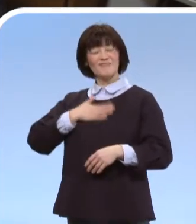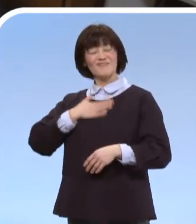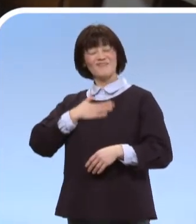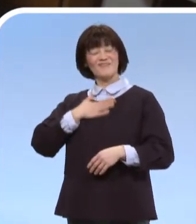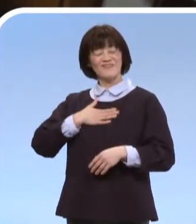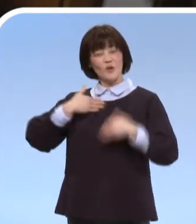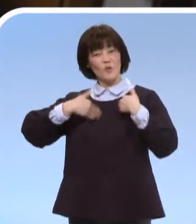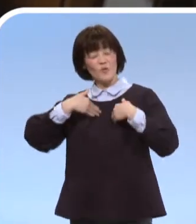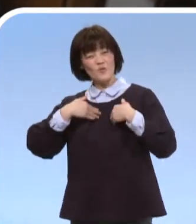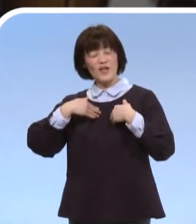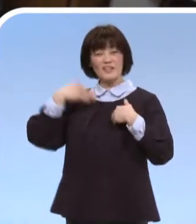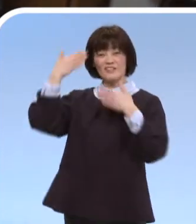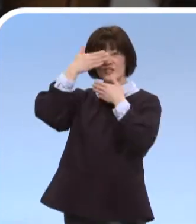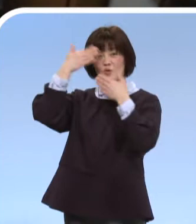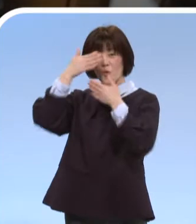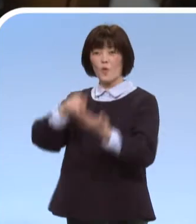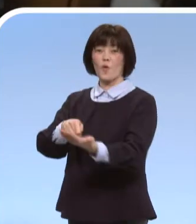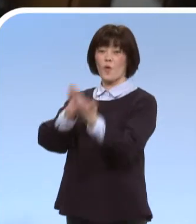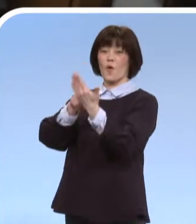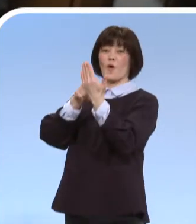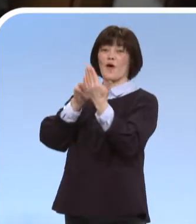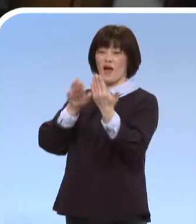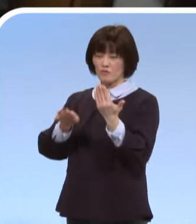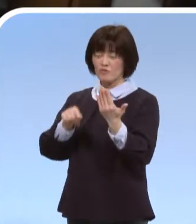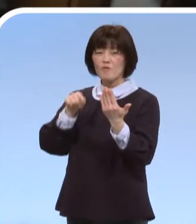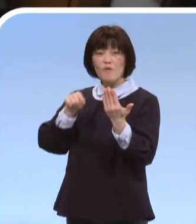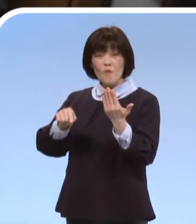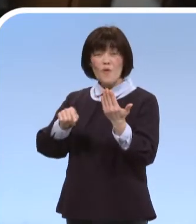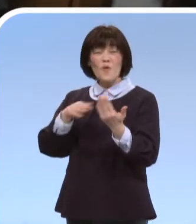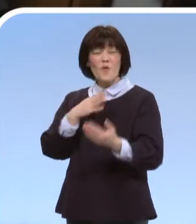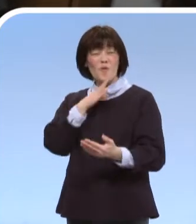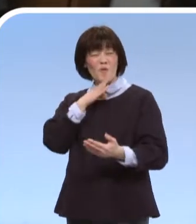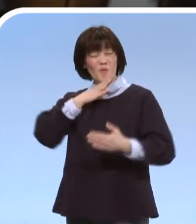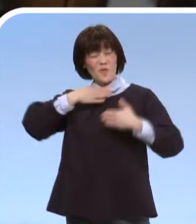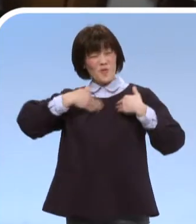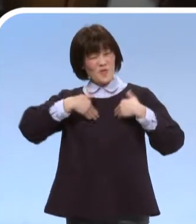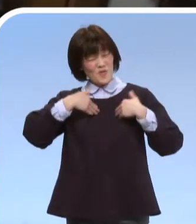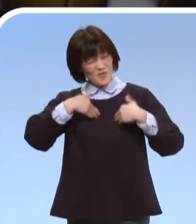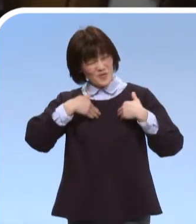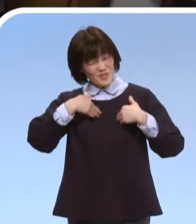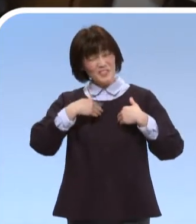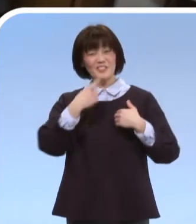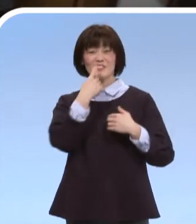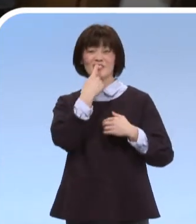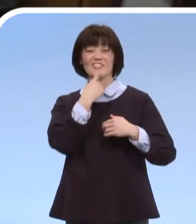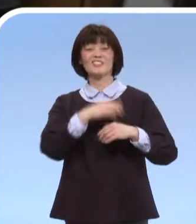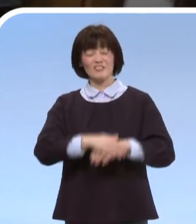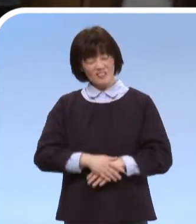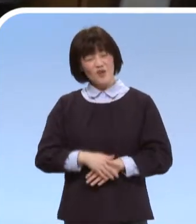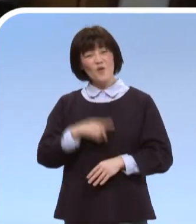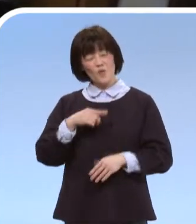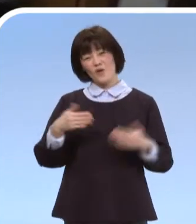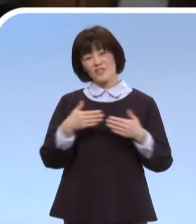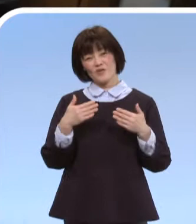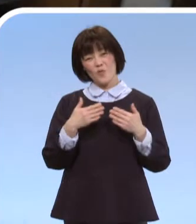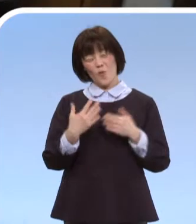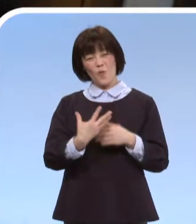かいい顔を表情してくれてはるし、いつもなんかこうなんですかね、ご褒美もらって帰る感じですね、毎回。本当